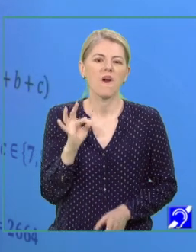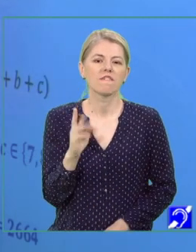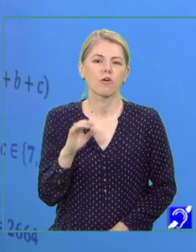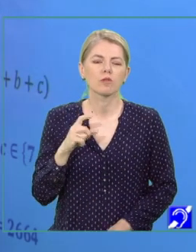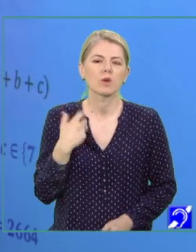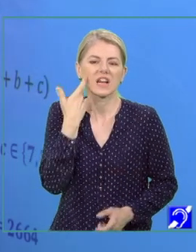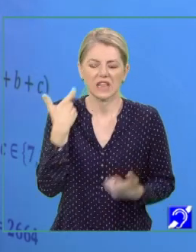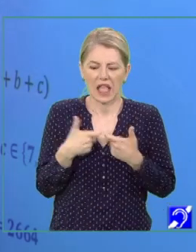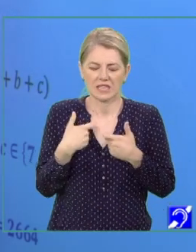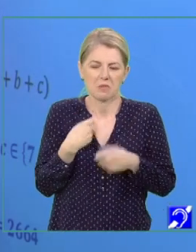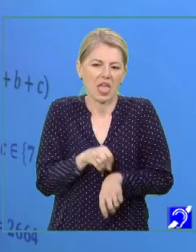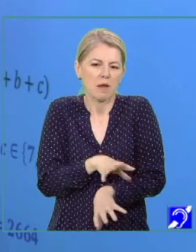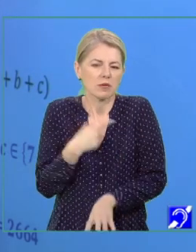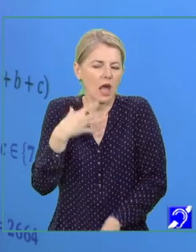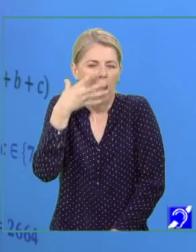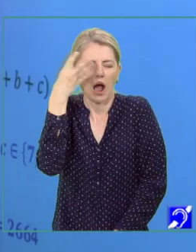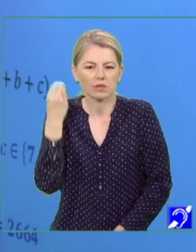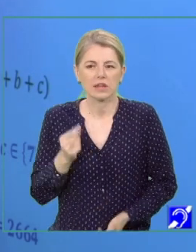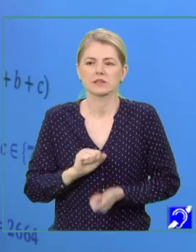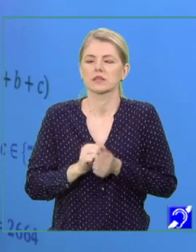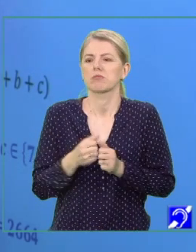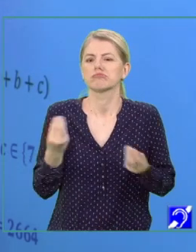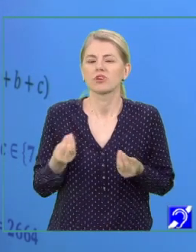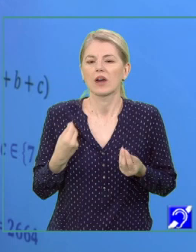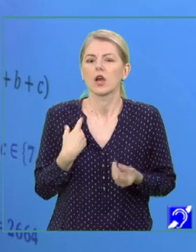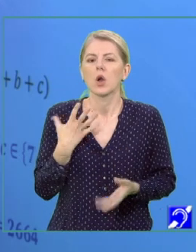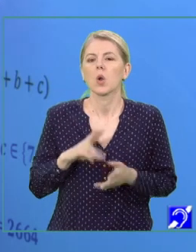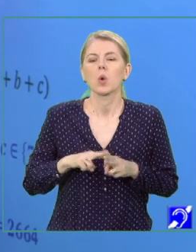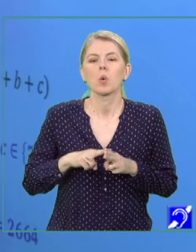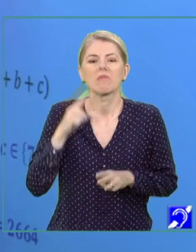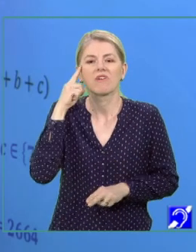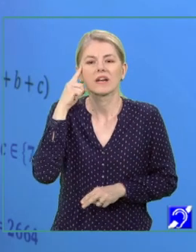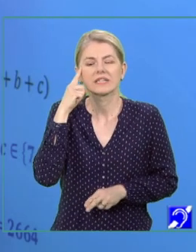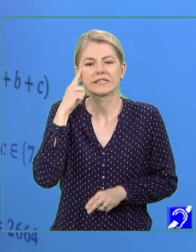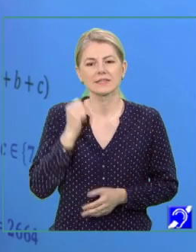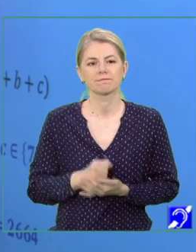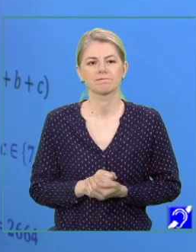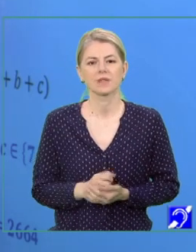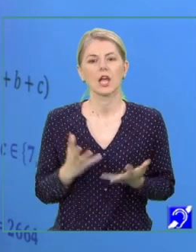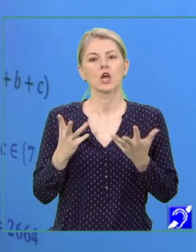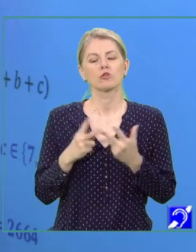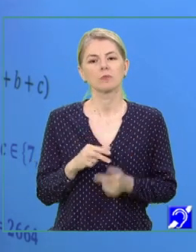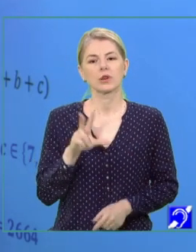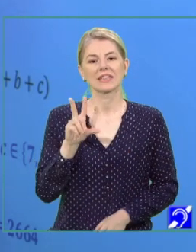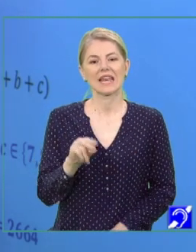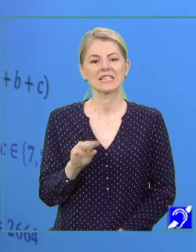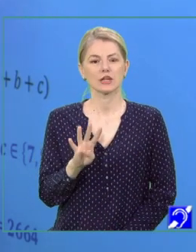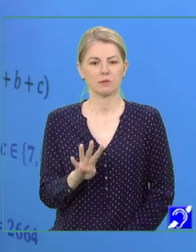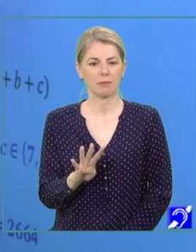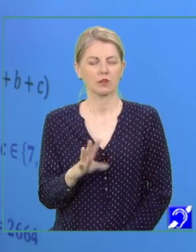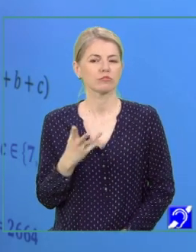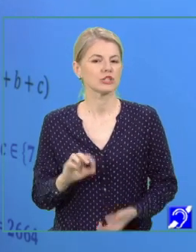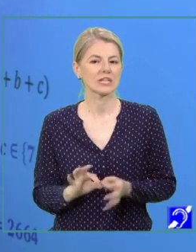timpul examenului de evaluare. Și atunci ce trebuie să faceți? Cum vă gândiți? Ia să spunem numărul 34.